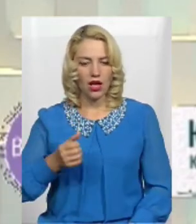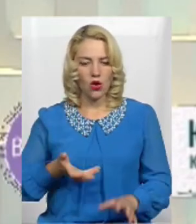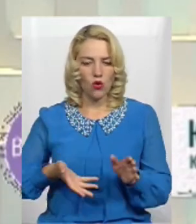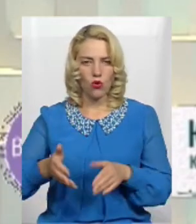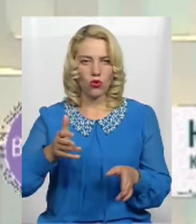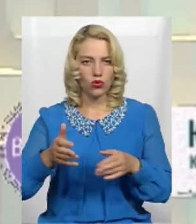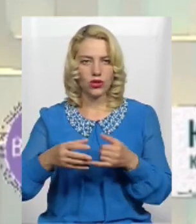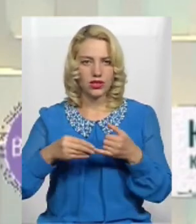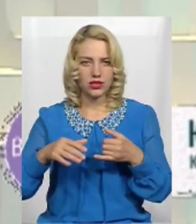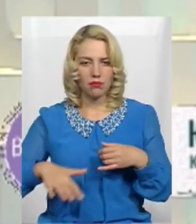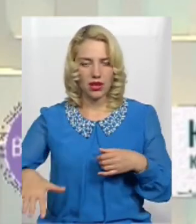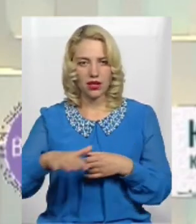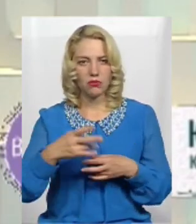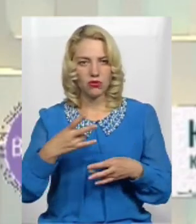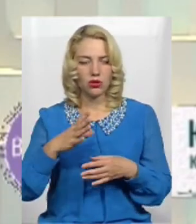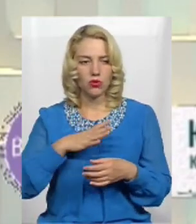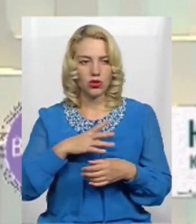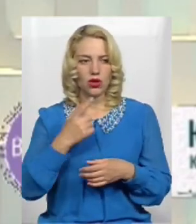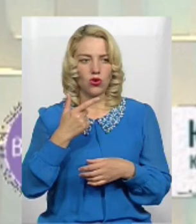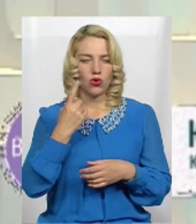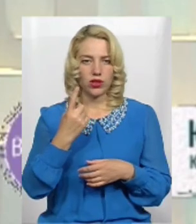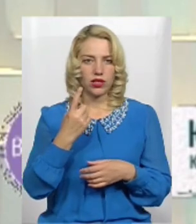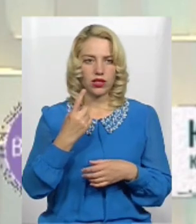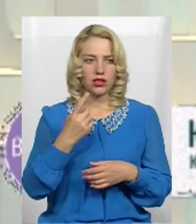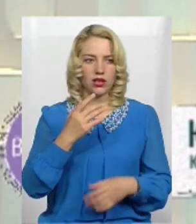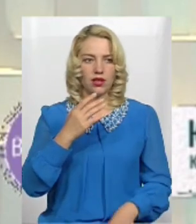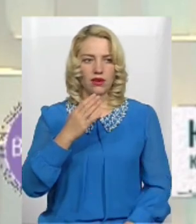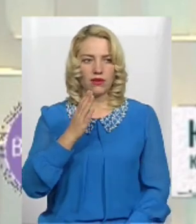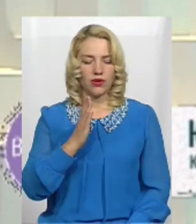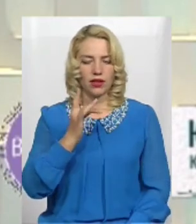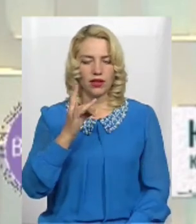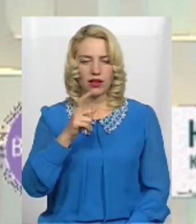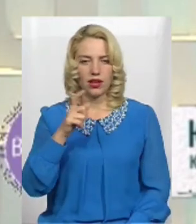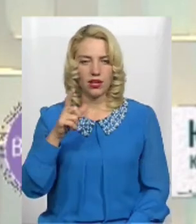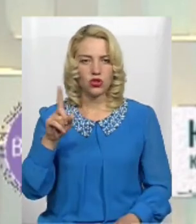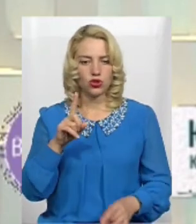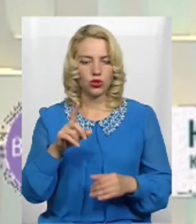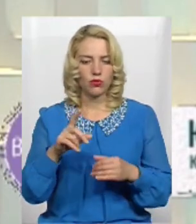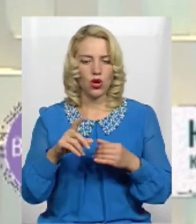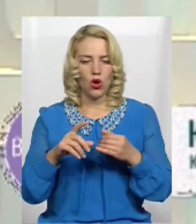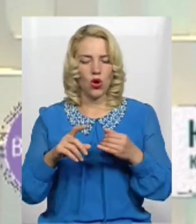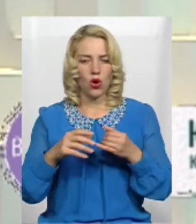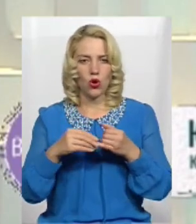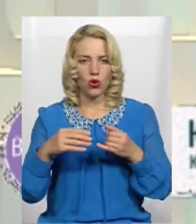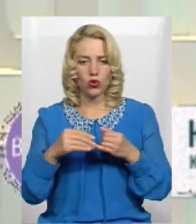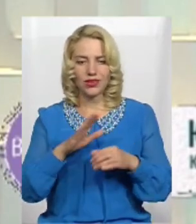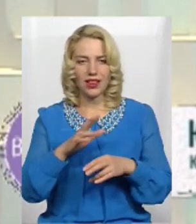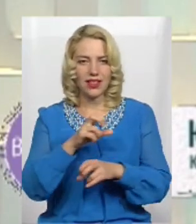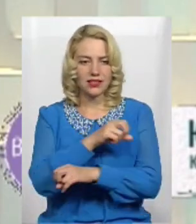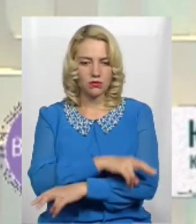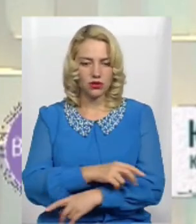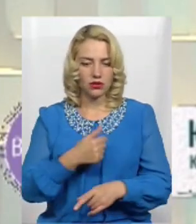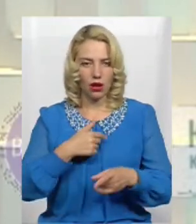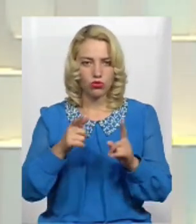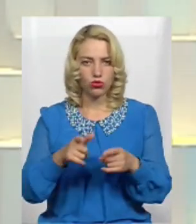землі, відповідно, має бути як мінімум одиниця ВРХ для того, щоб ґрунти з часом не збіднювались. Я цілком погоджуюся з